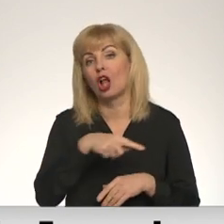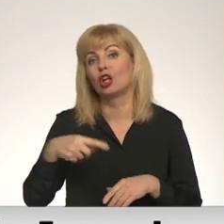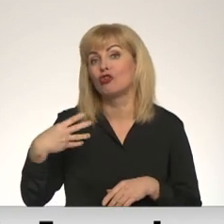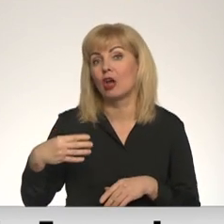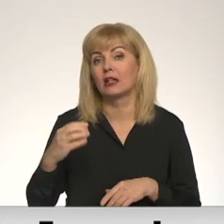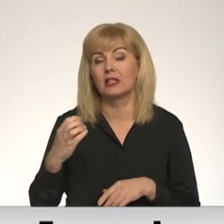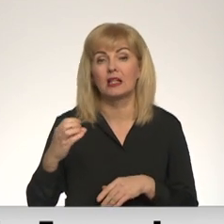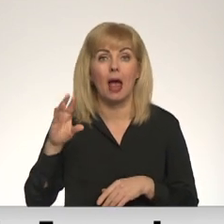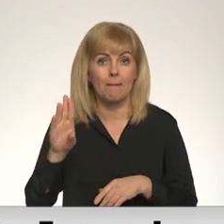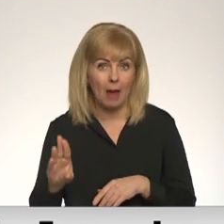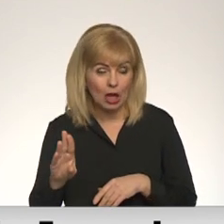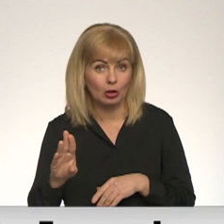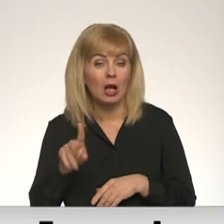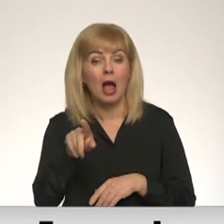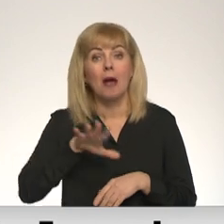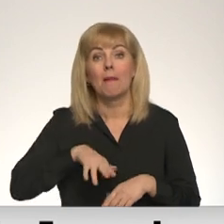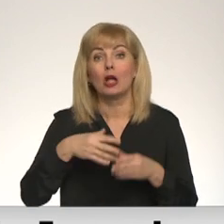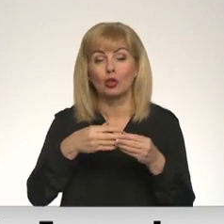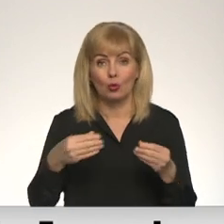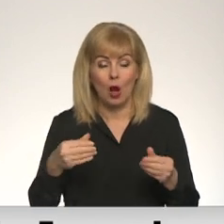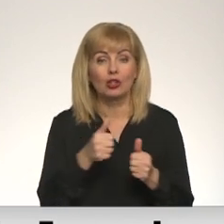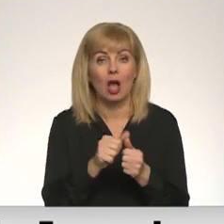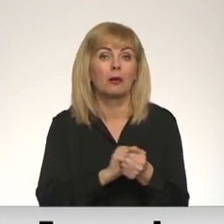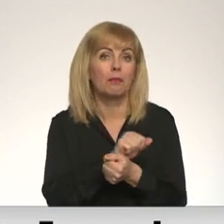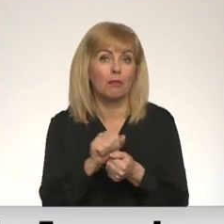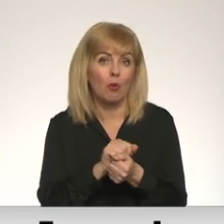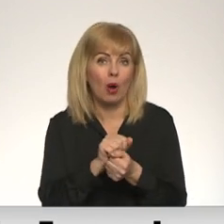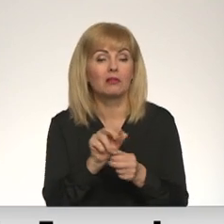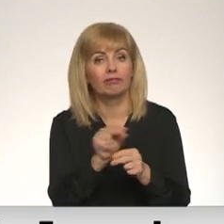40 cm. Pēc tā nokušanas sekos arī postījumu